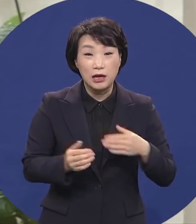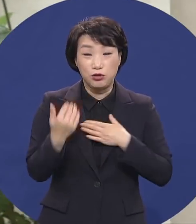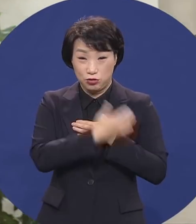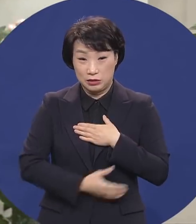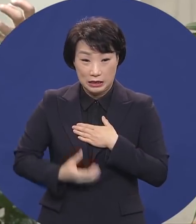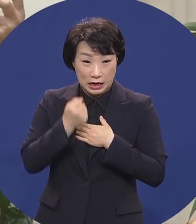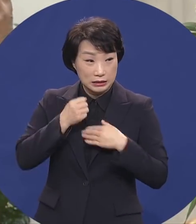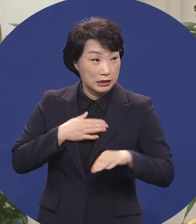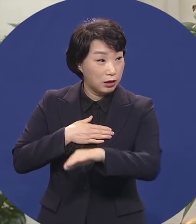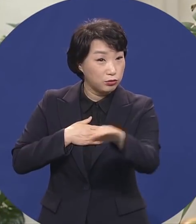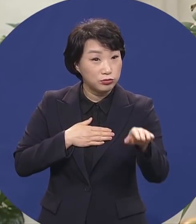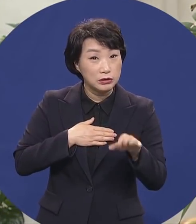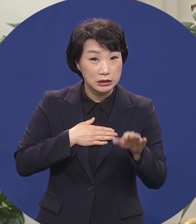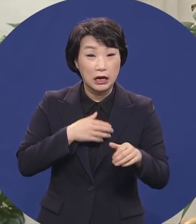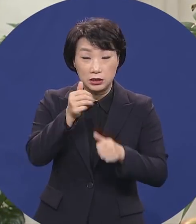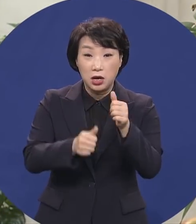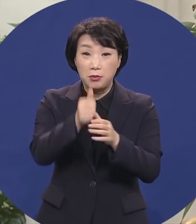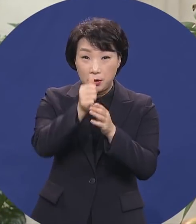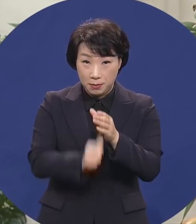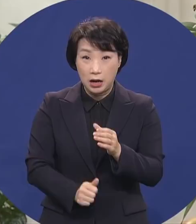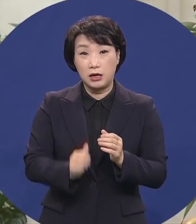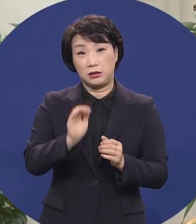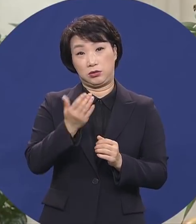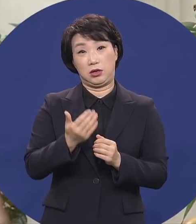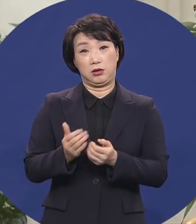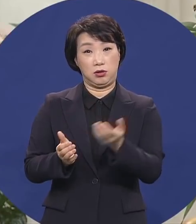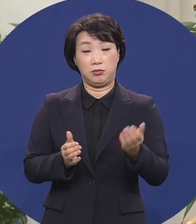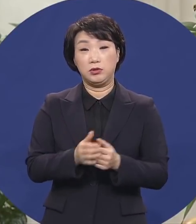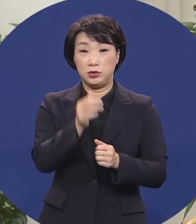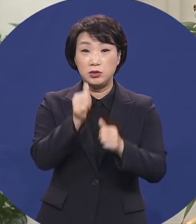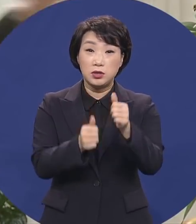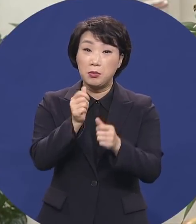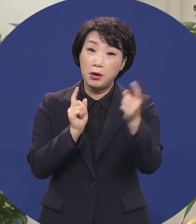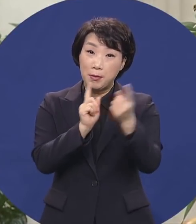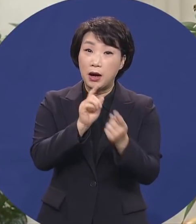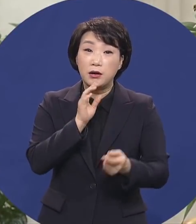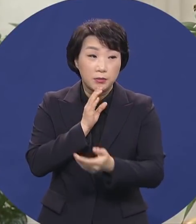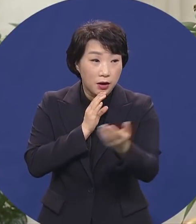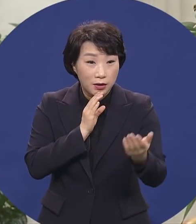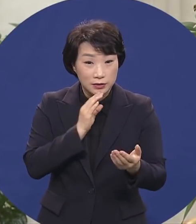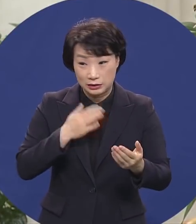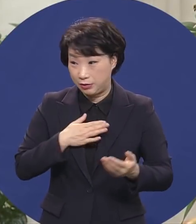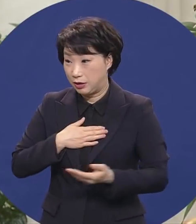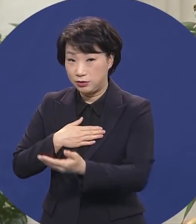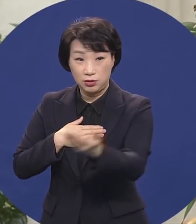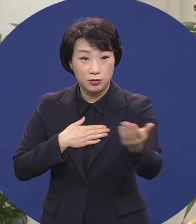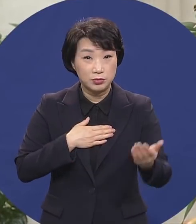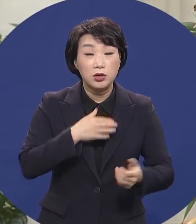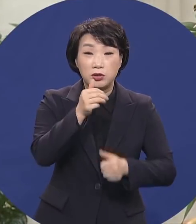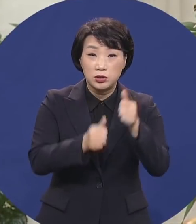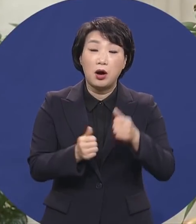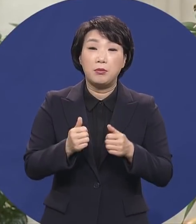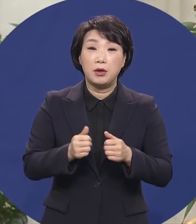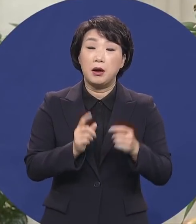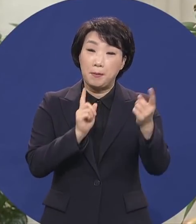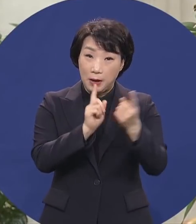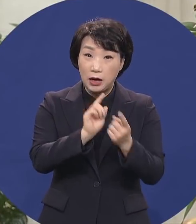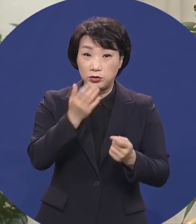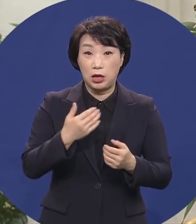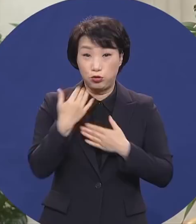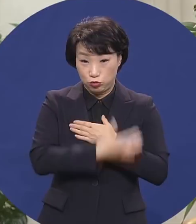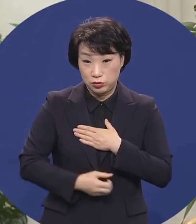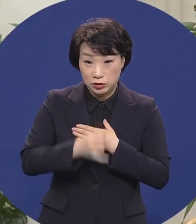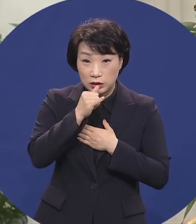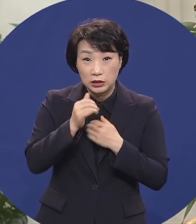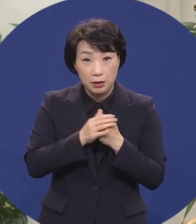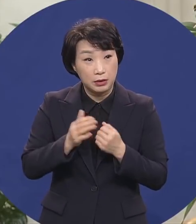입은 자는 시험을 받는 대상이라는 거예요. 여러분도 육신을 입었기 때문에 시험을 받는 대상임을